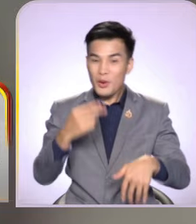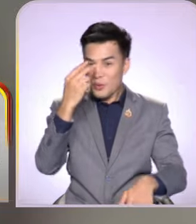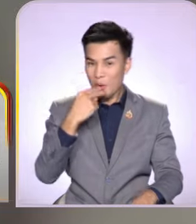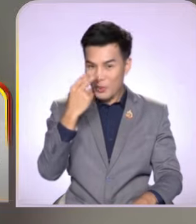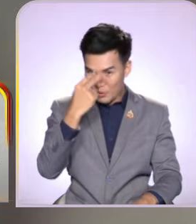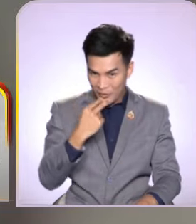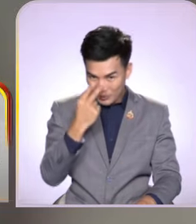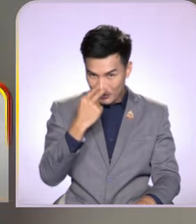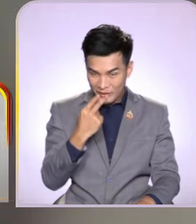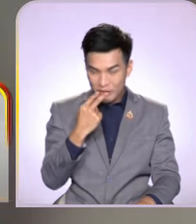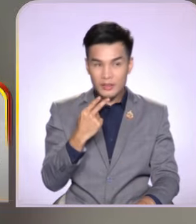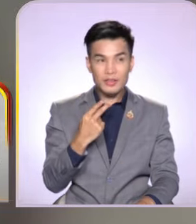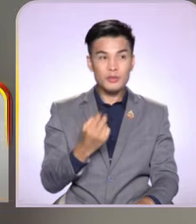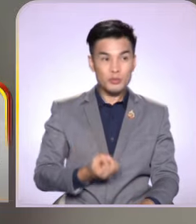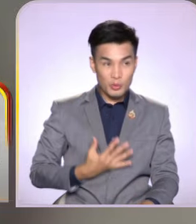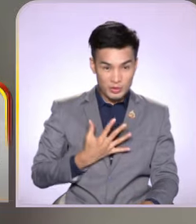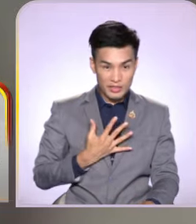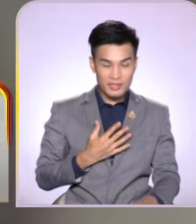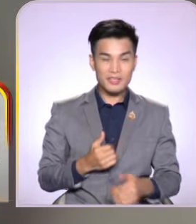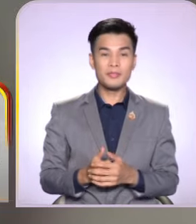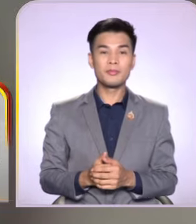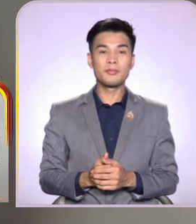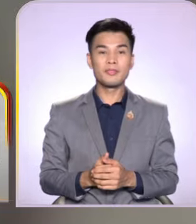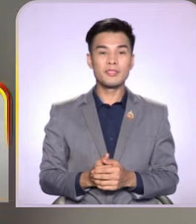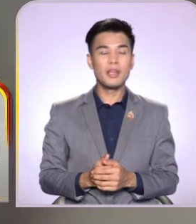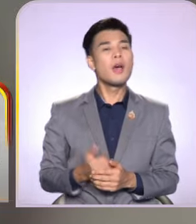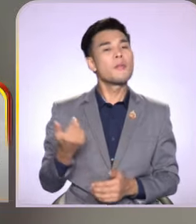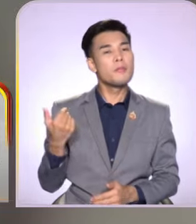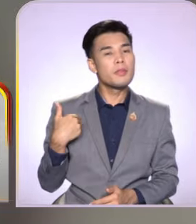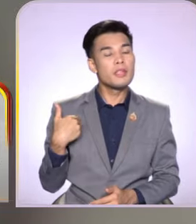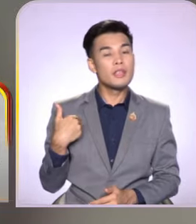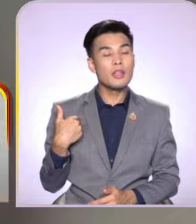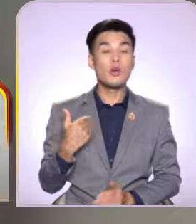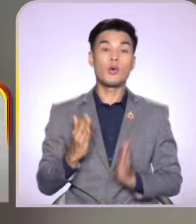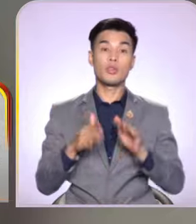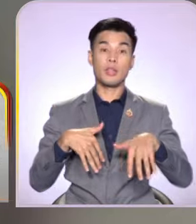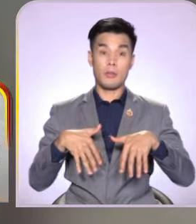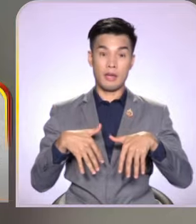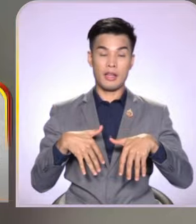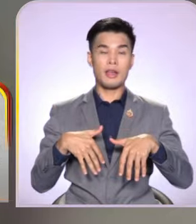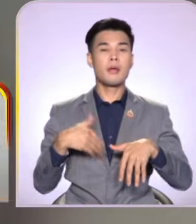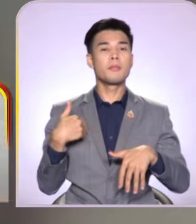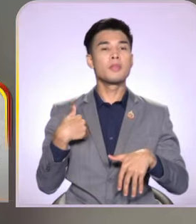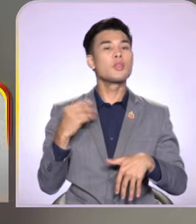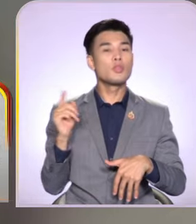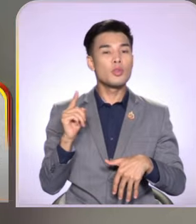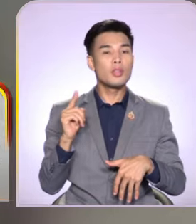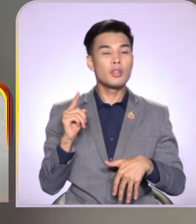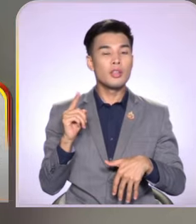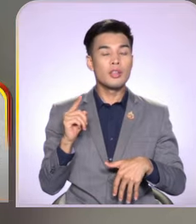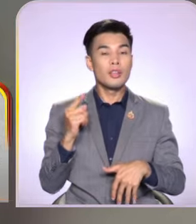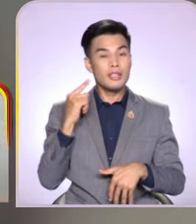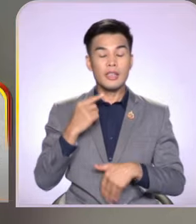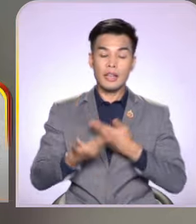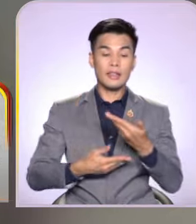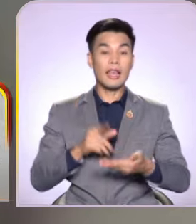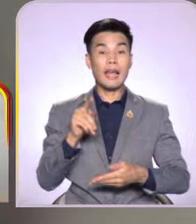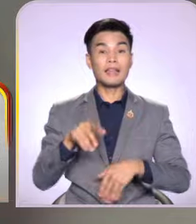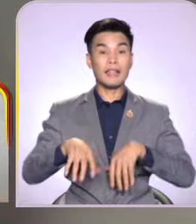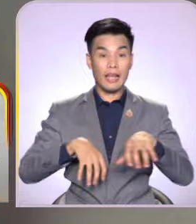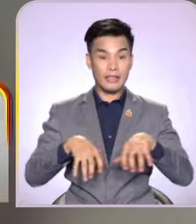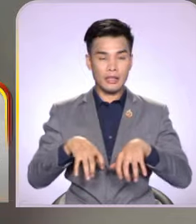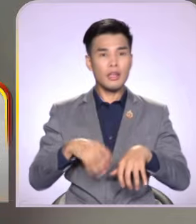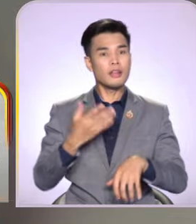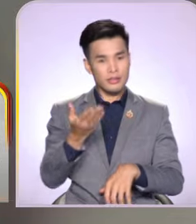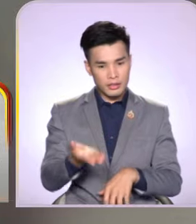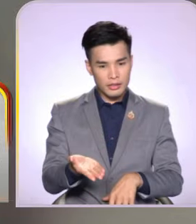ห้กันหมดตกอกตกใจกันหมดเลยเอ้าตาสีโพธิจักรเป็นชาวบ้านนะอยู่ในพื้นที่นี่แหละเป็นคนจัดตลาดนัดบอกว่าตลาด